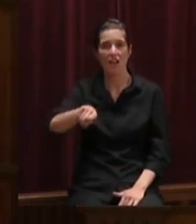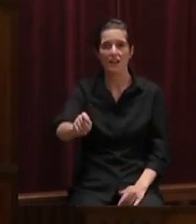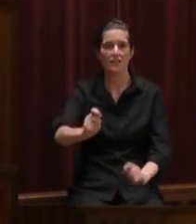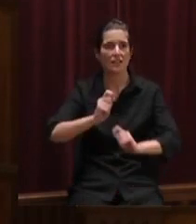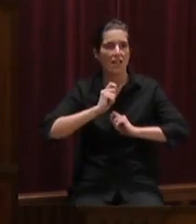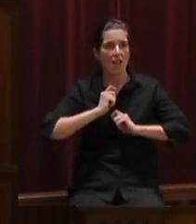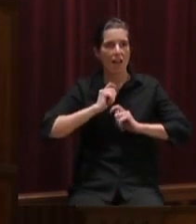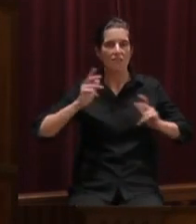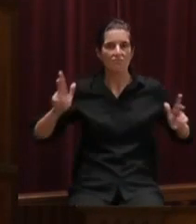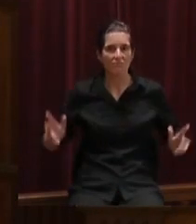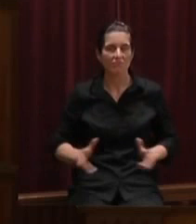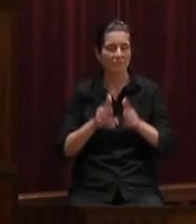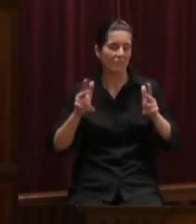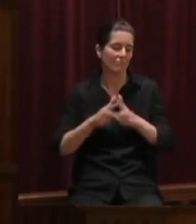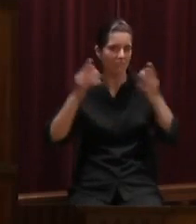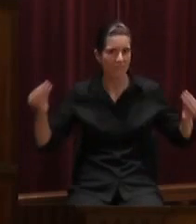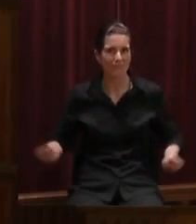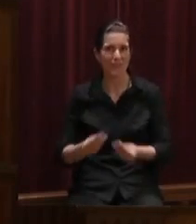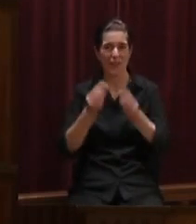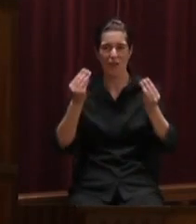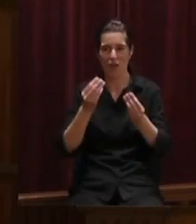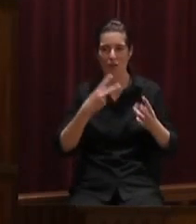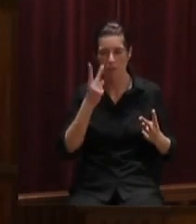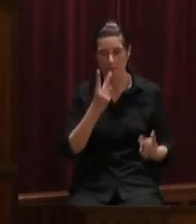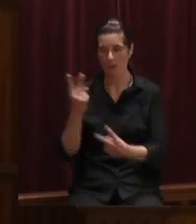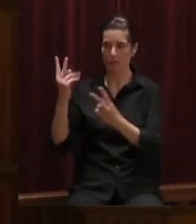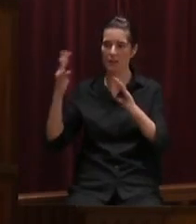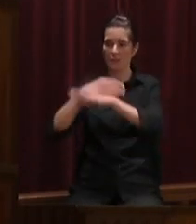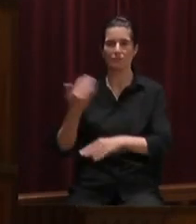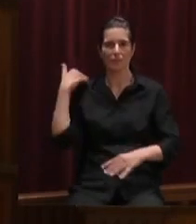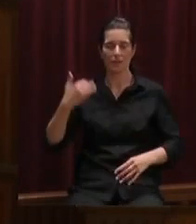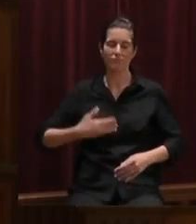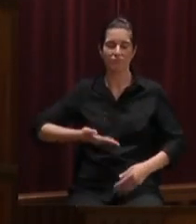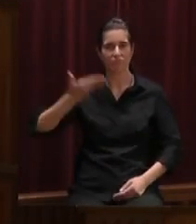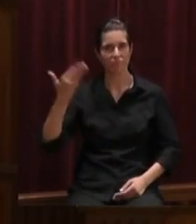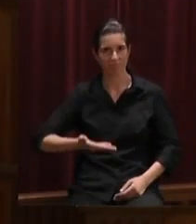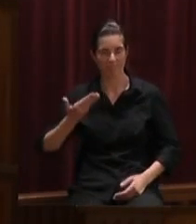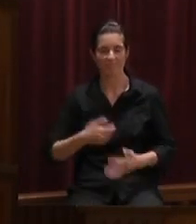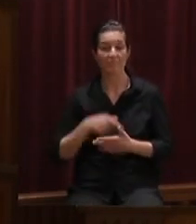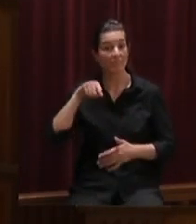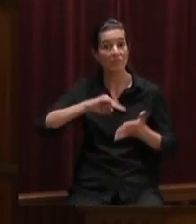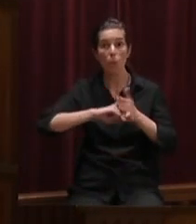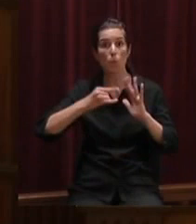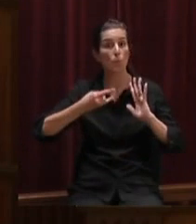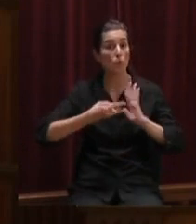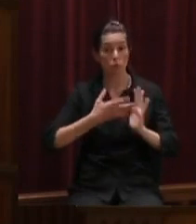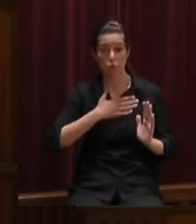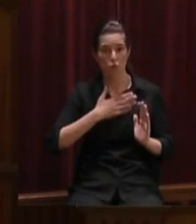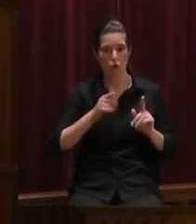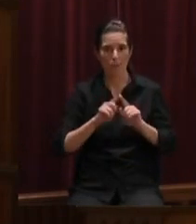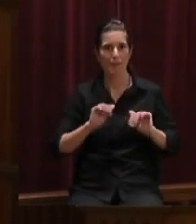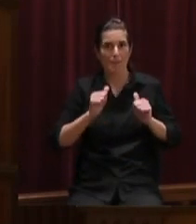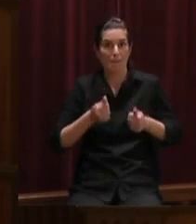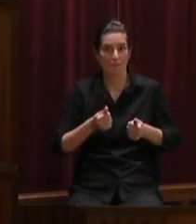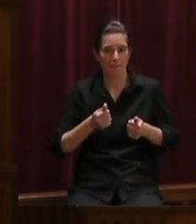legislatura passada hagi valgut la pena. Tot això és només el principi del nostre projecte i tot això ha